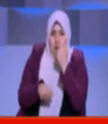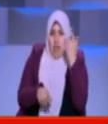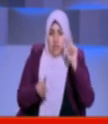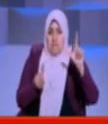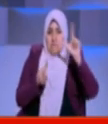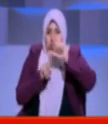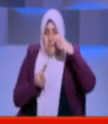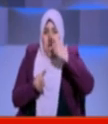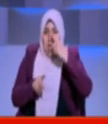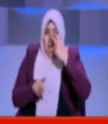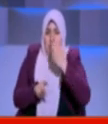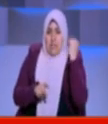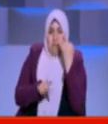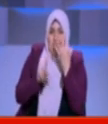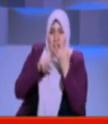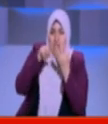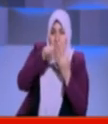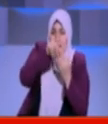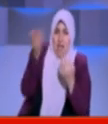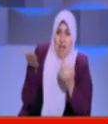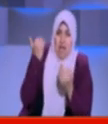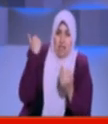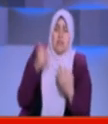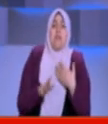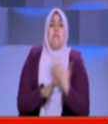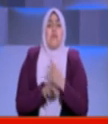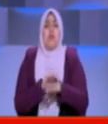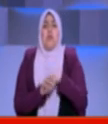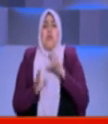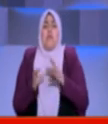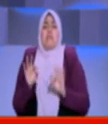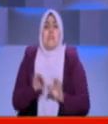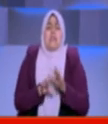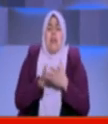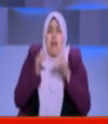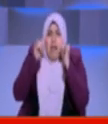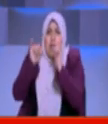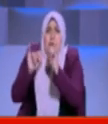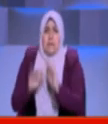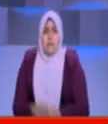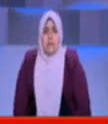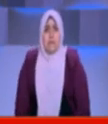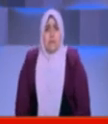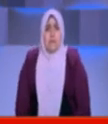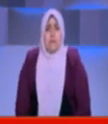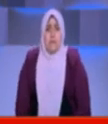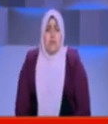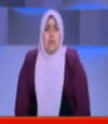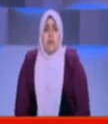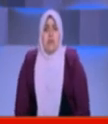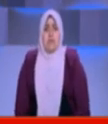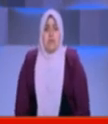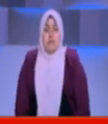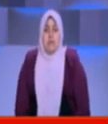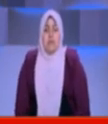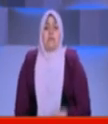والدستورية، أتوا ضمن توافقية تسوية سياسية وهذه المسميات. لكن حتى لو كان الرجل قد أتى من